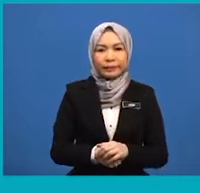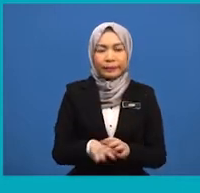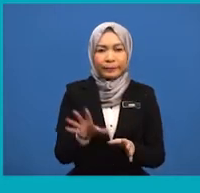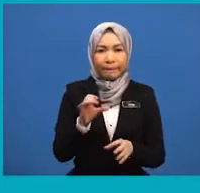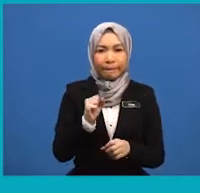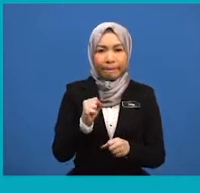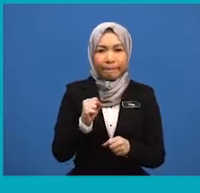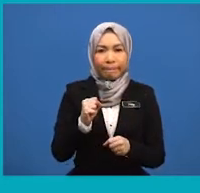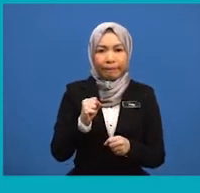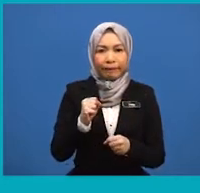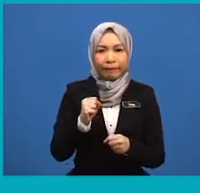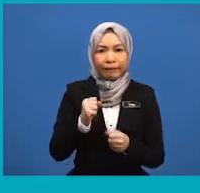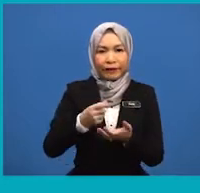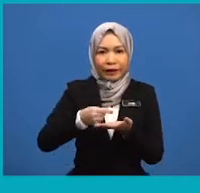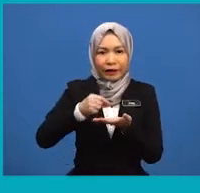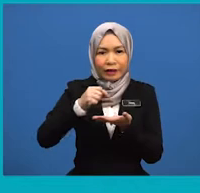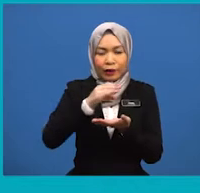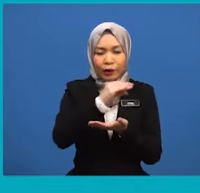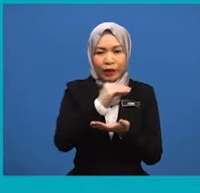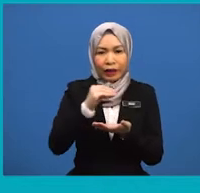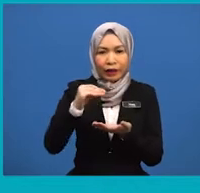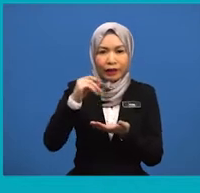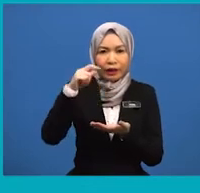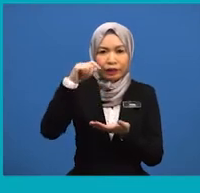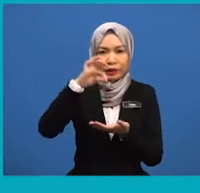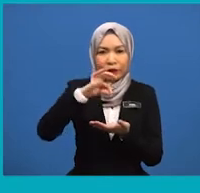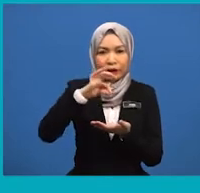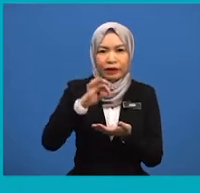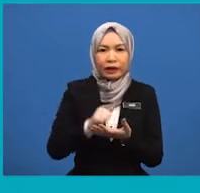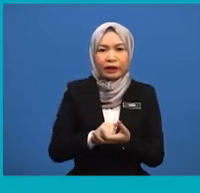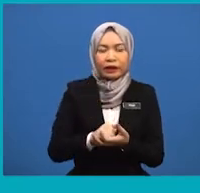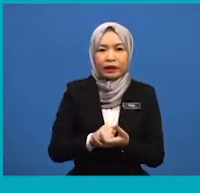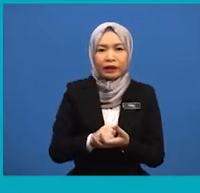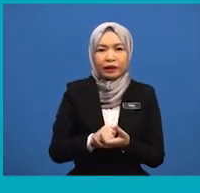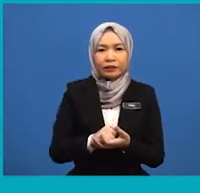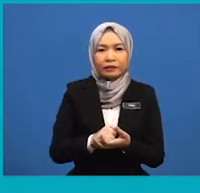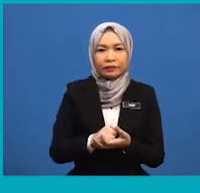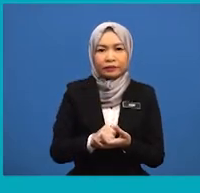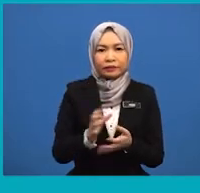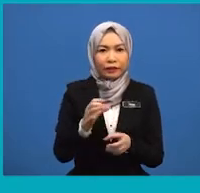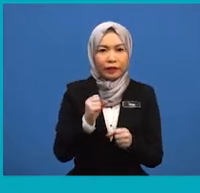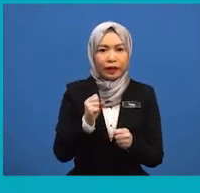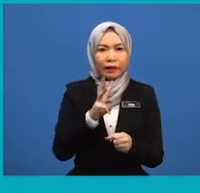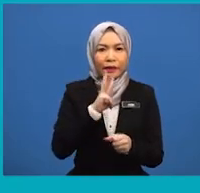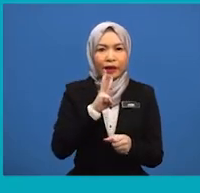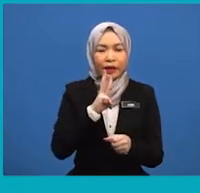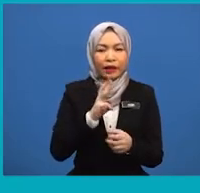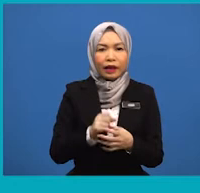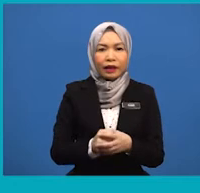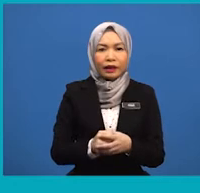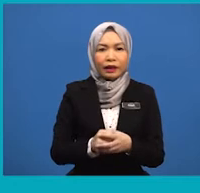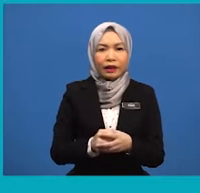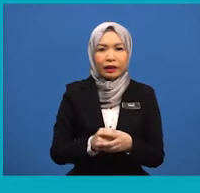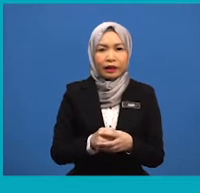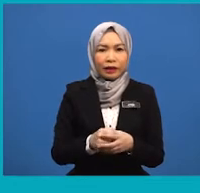ambil cawan dan uncang teh. Ambil air dari ceret. Adakah air